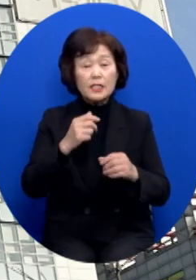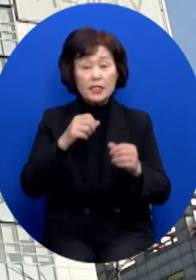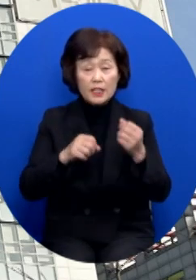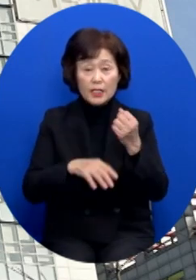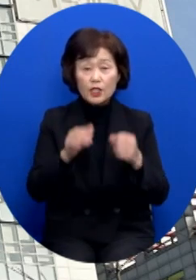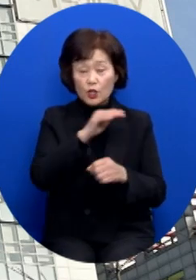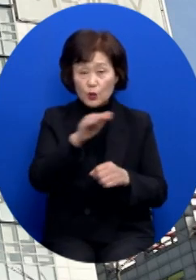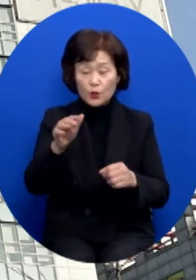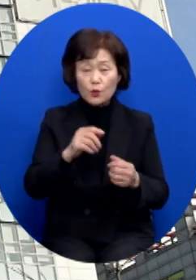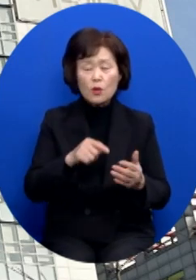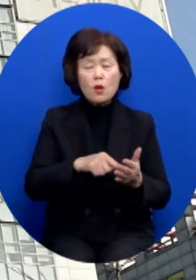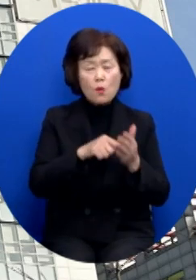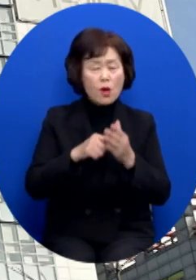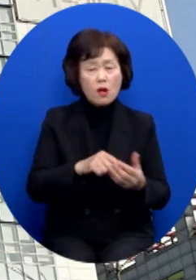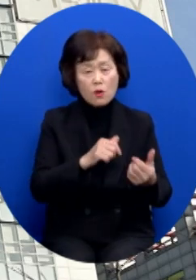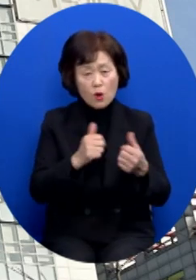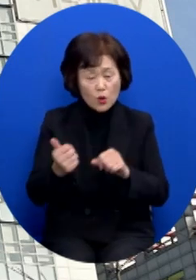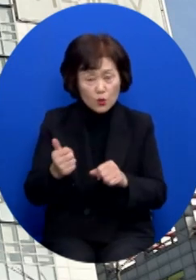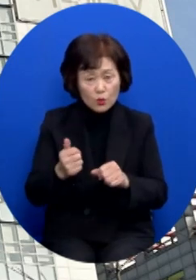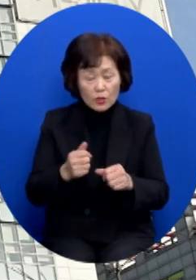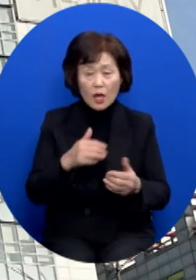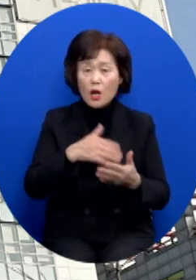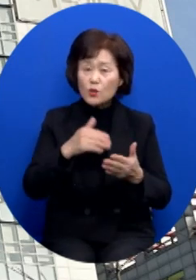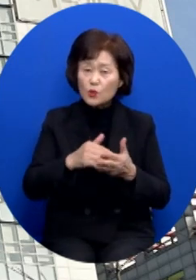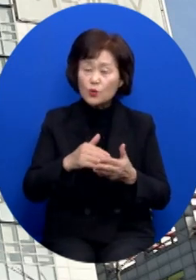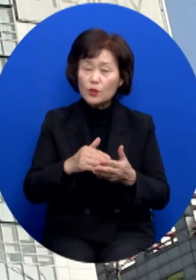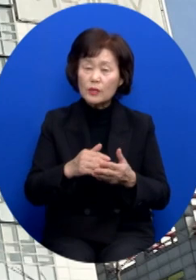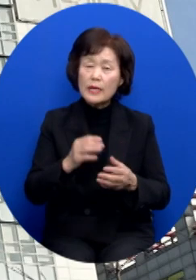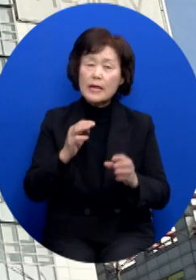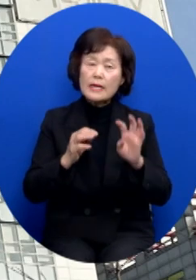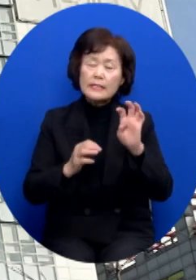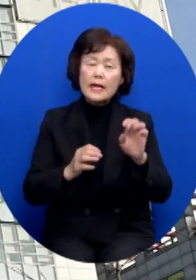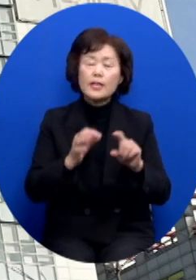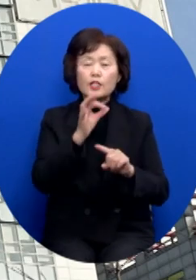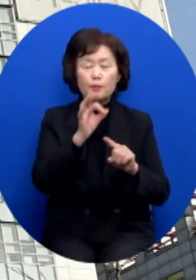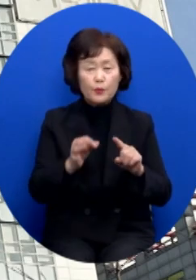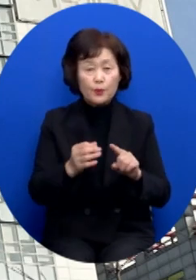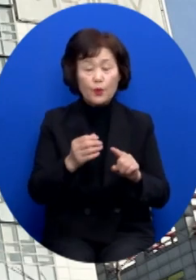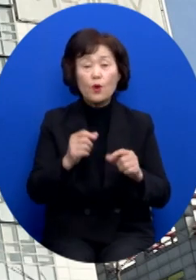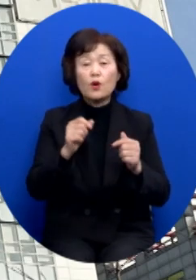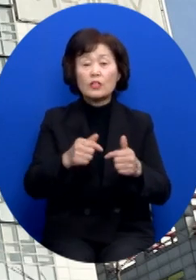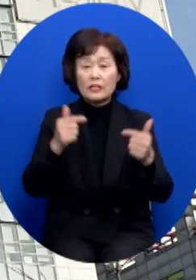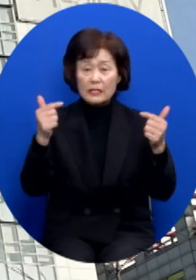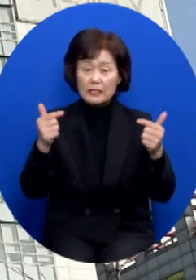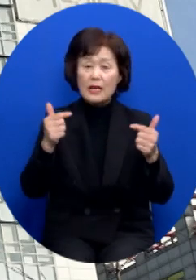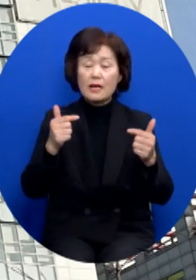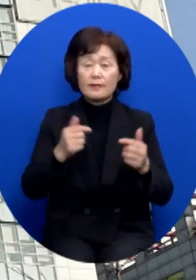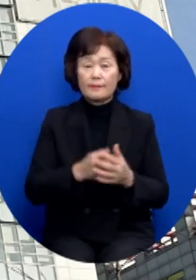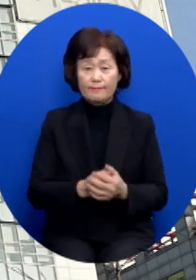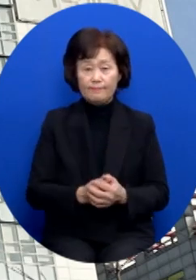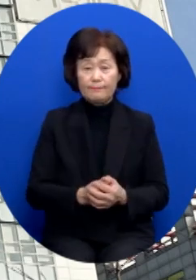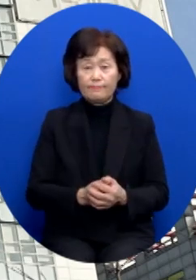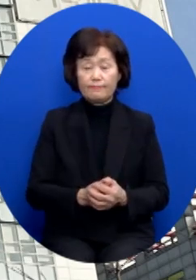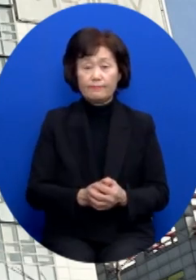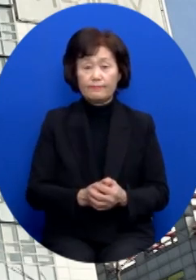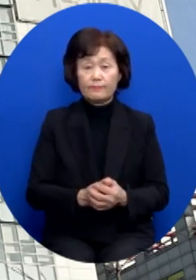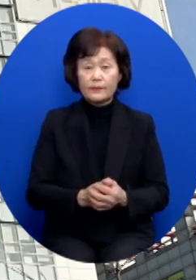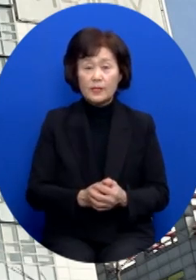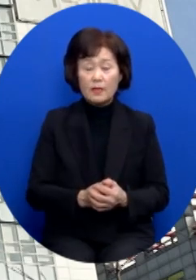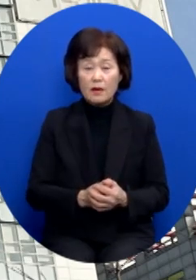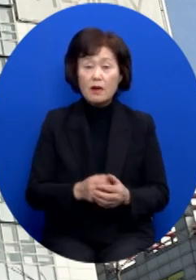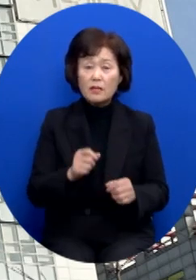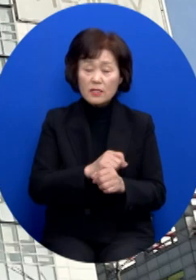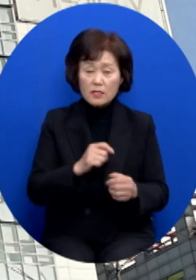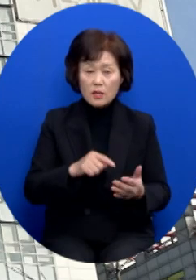고독사 사망자 수는 2017년보다 40% 증가한 약 3,380명으로 집계됐습니다.